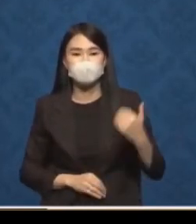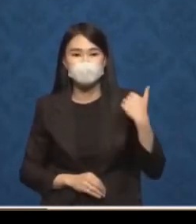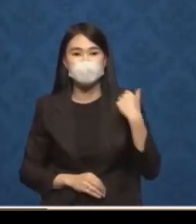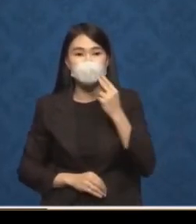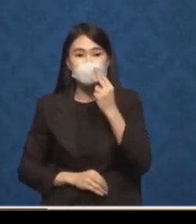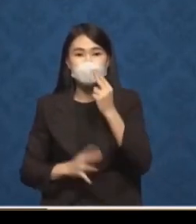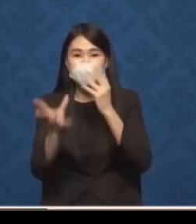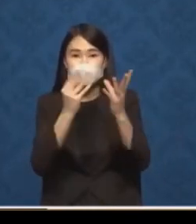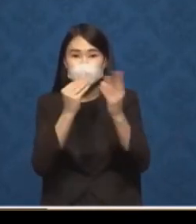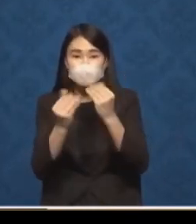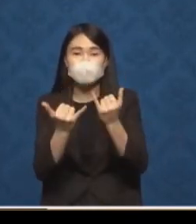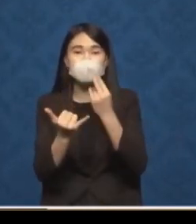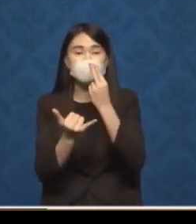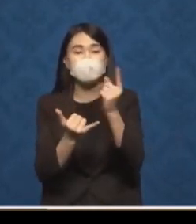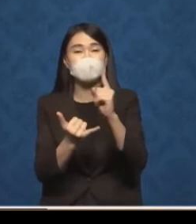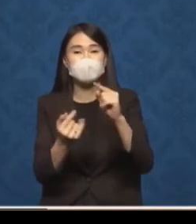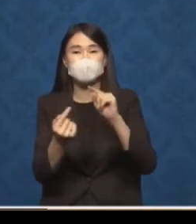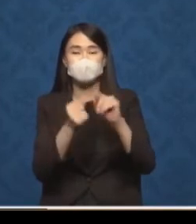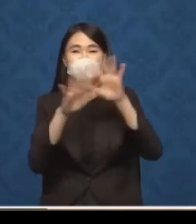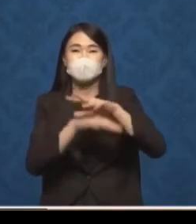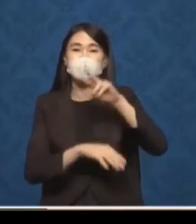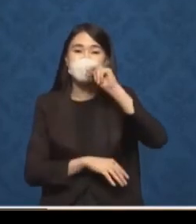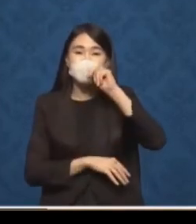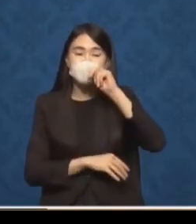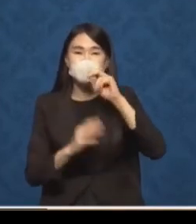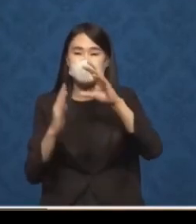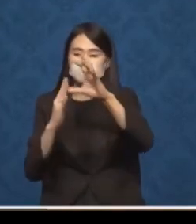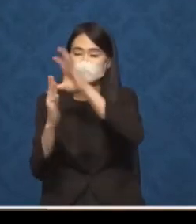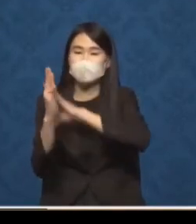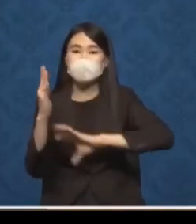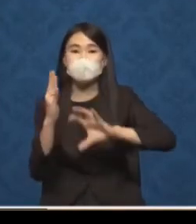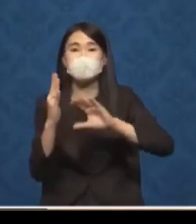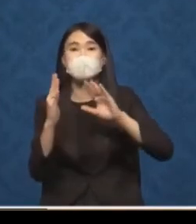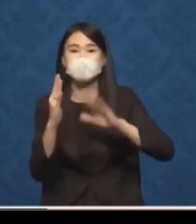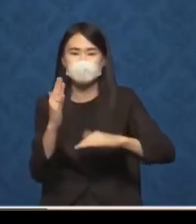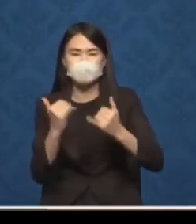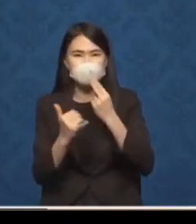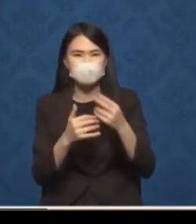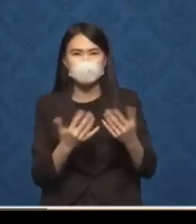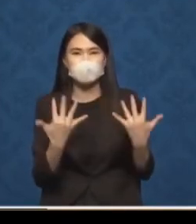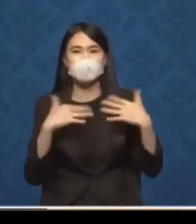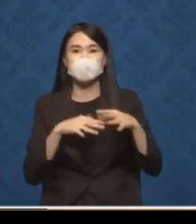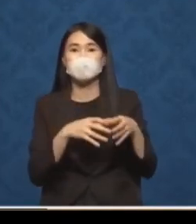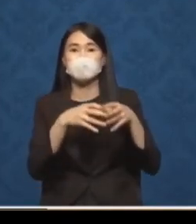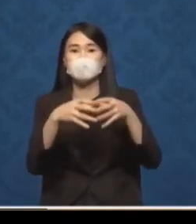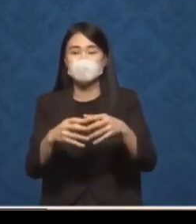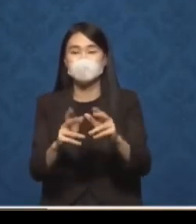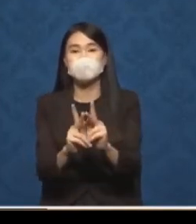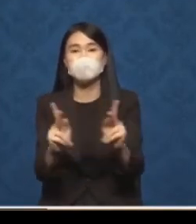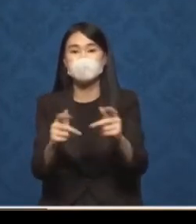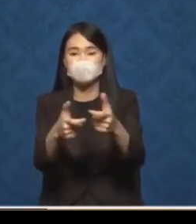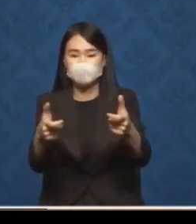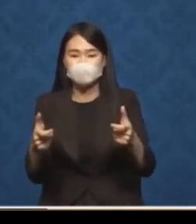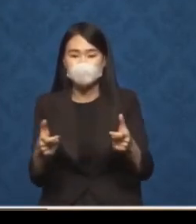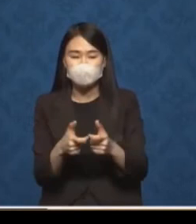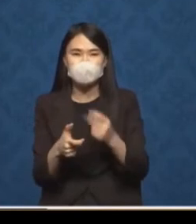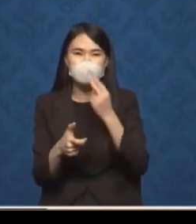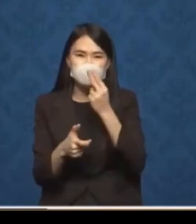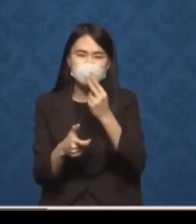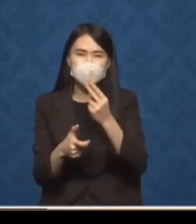าของการประปาภูมิภาคได้ลงไปร่วมกับทางคณะกรรมการถึง